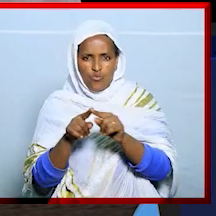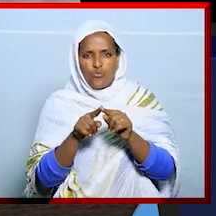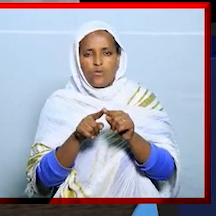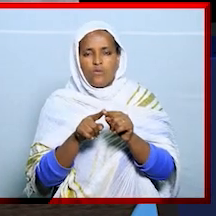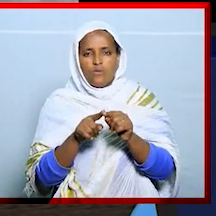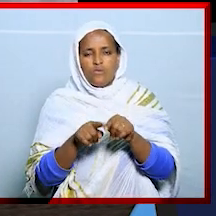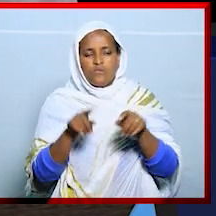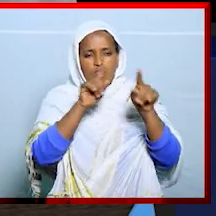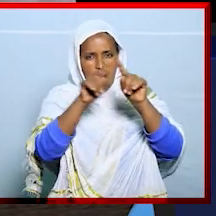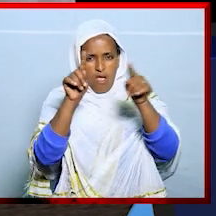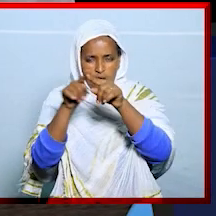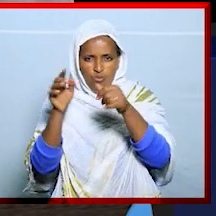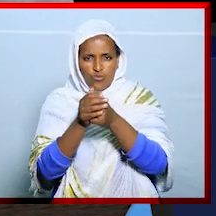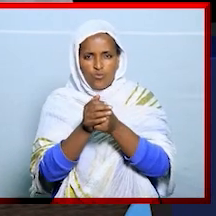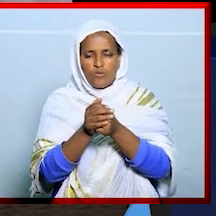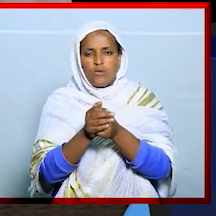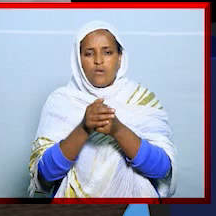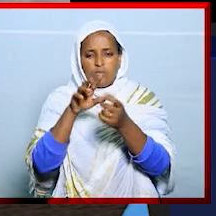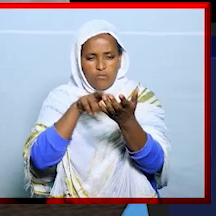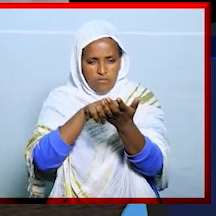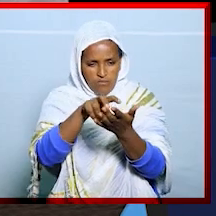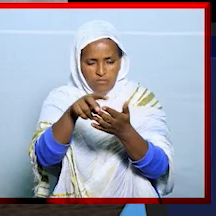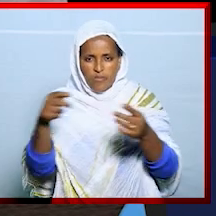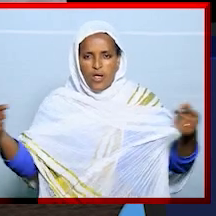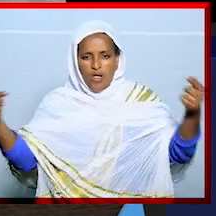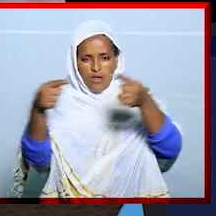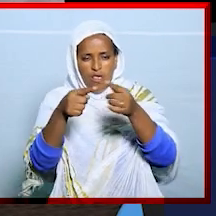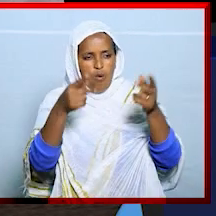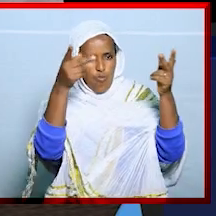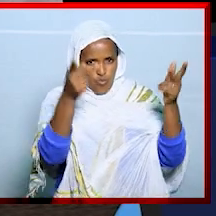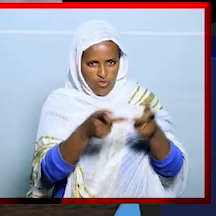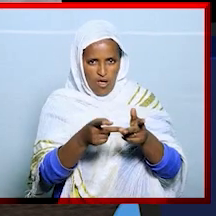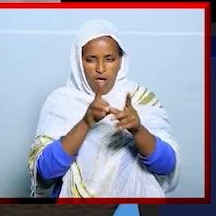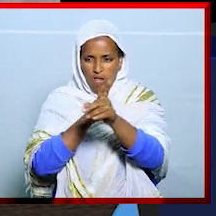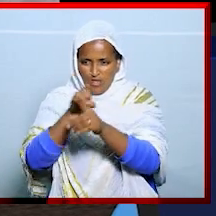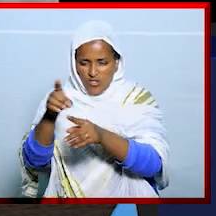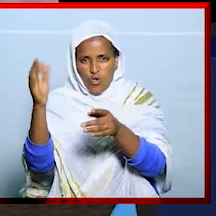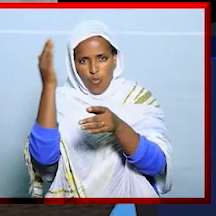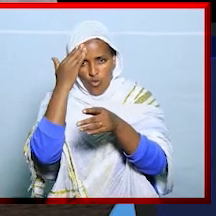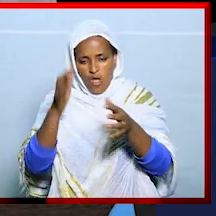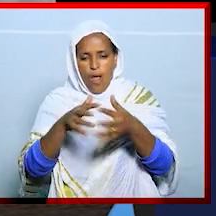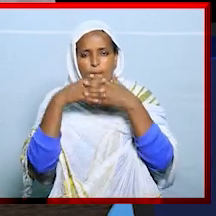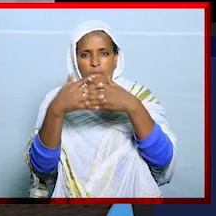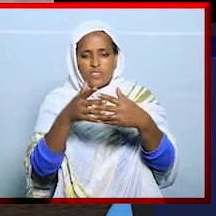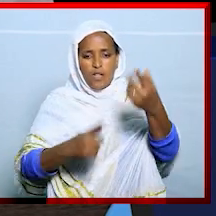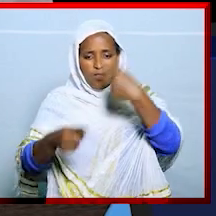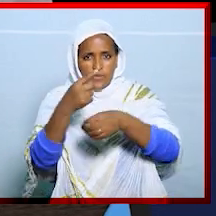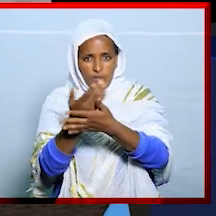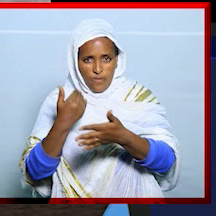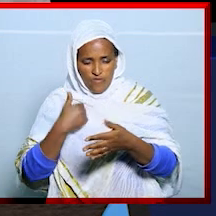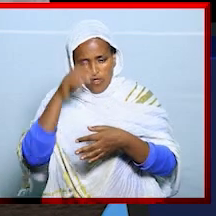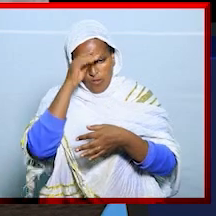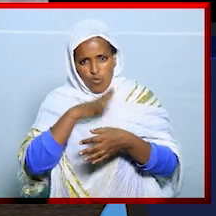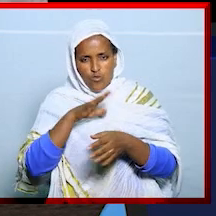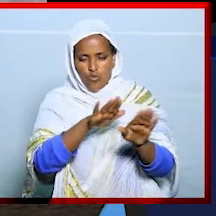የተለያዩ የተራቀቁ የመጓጓዣ የመገናኛ የቦታ አቅጣጫ ማወቂያ መሳሪያዎች ከመምጣታቸው